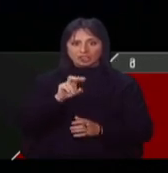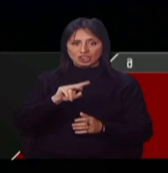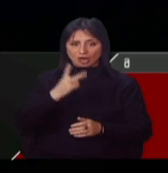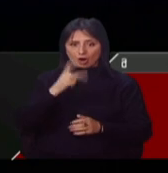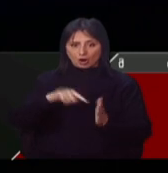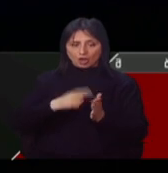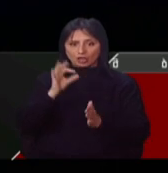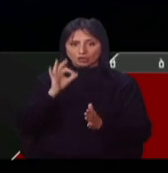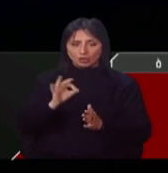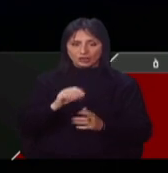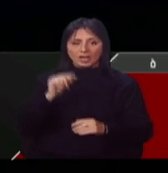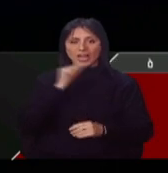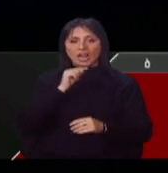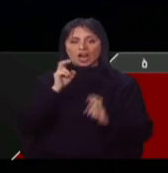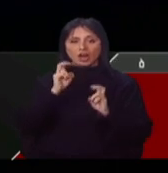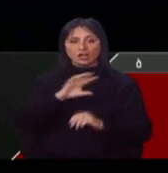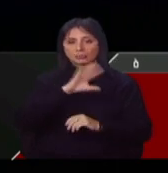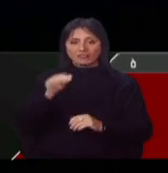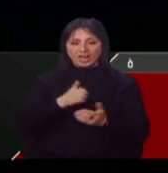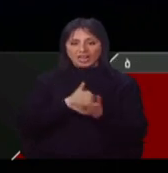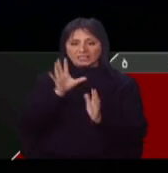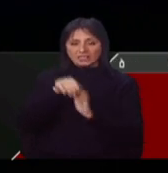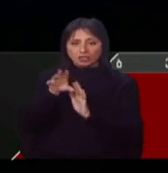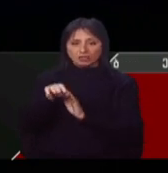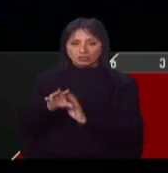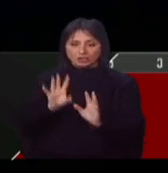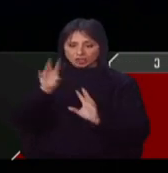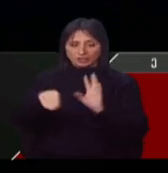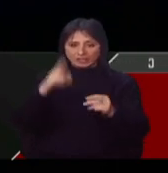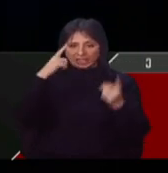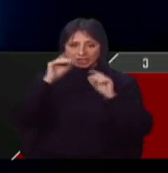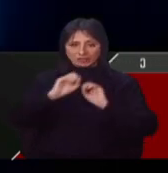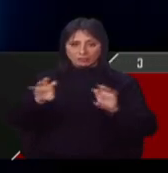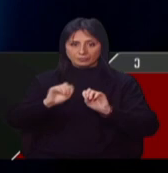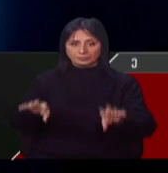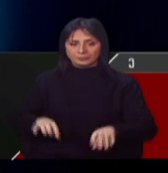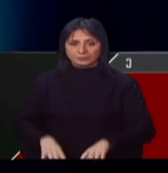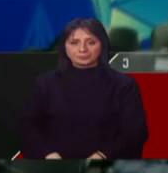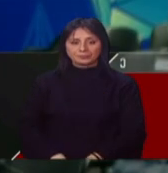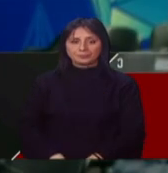2.0 ფარგლებში ეკონომიკის ყველა სექტორში შევიტანოთ ინოვაციურობა.